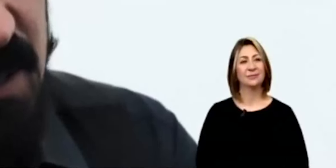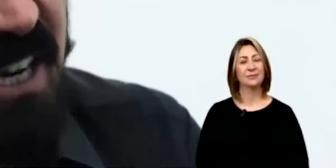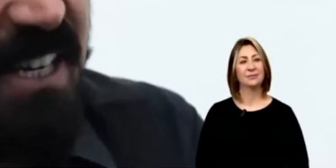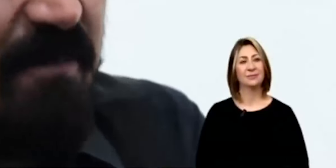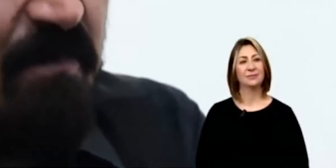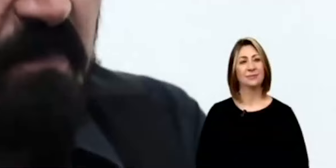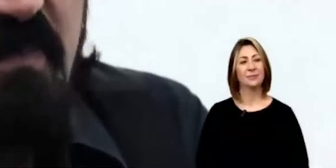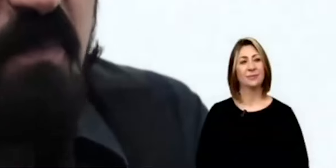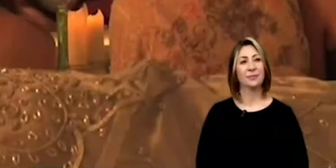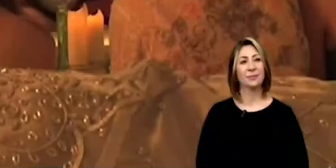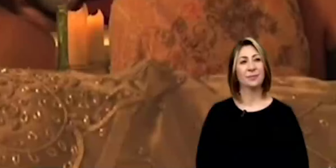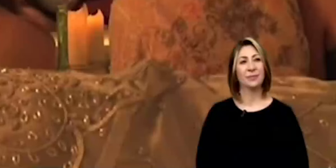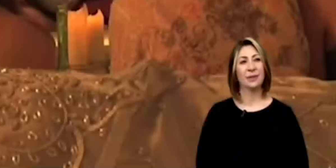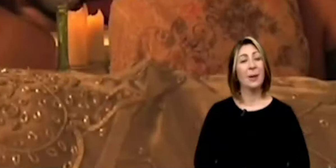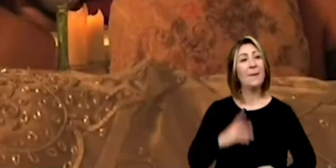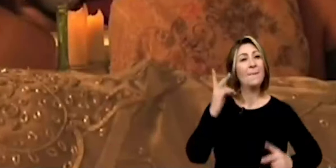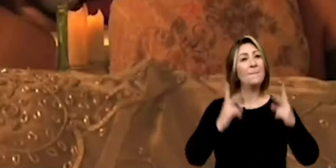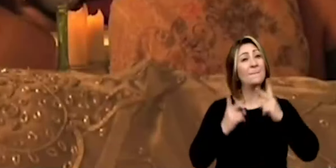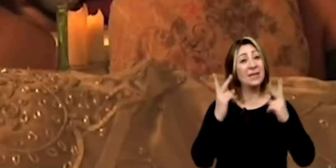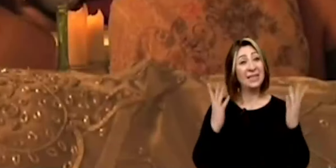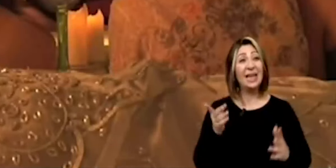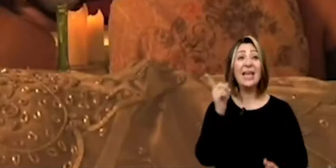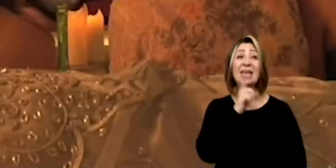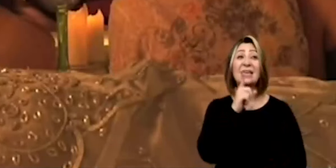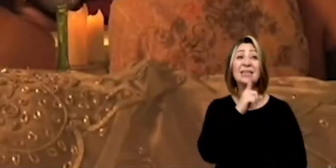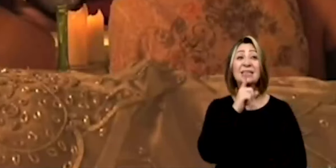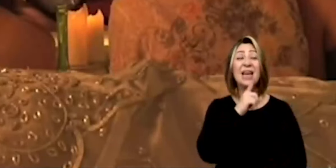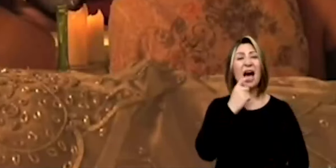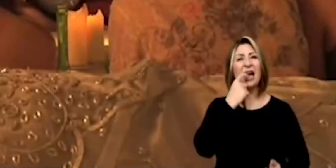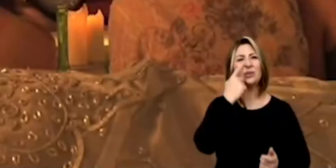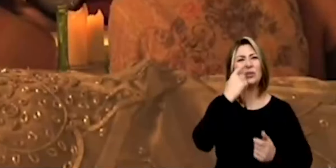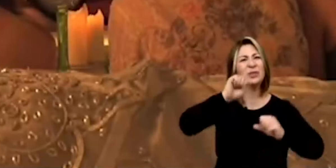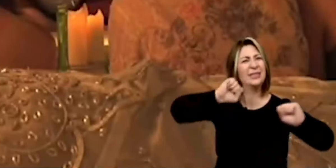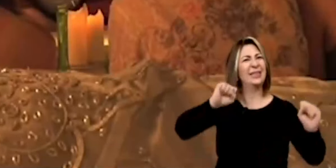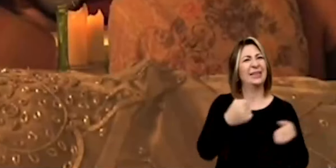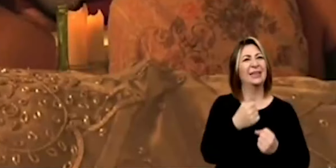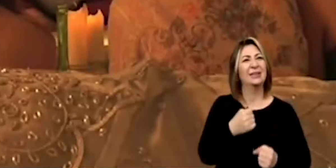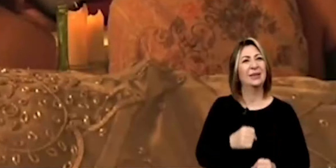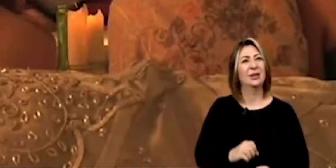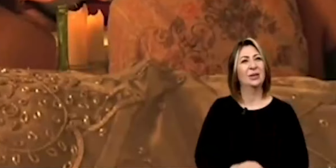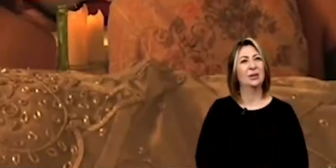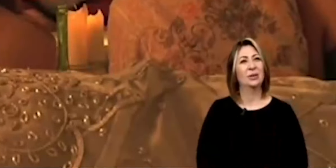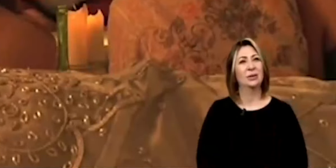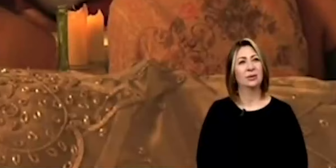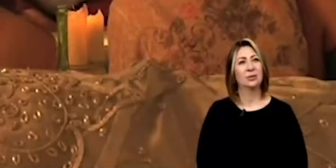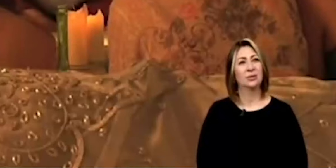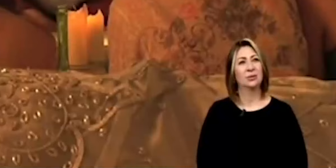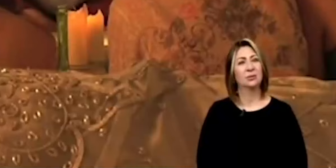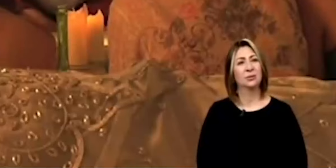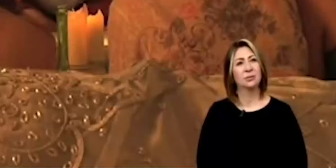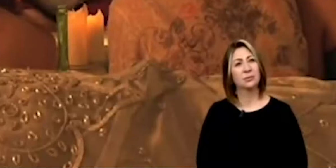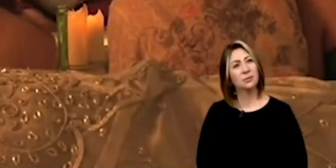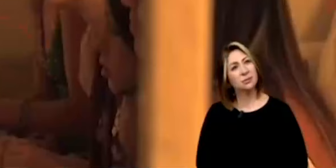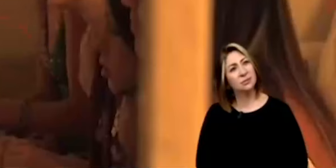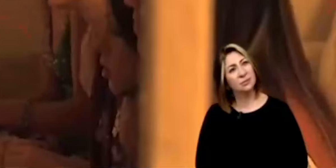Well, you know Sharky. Bazen de İngilizcenin ağzını gözünü kırdım. How are you gonna love